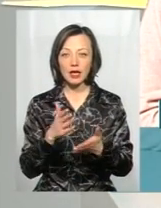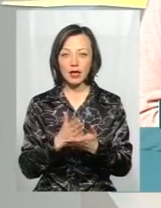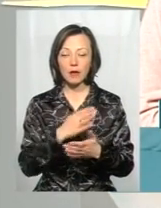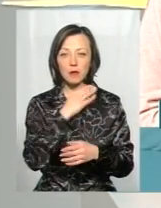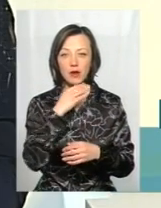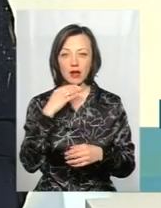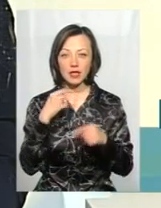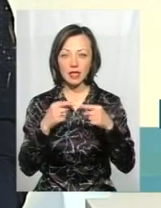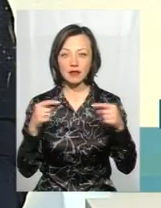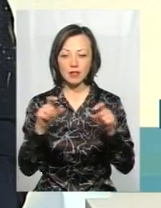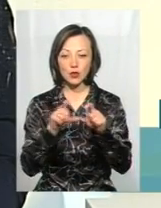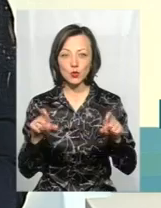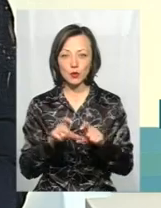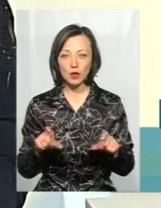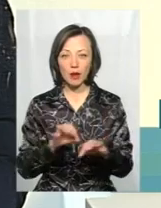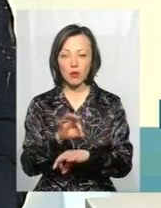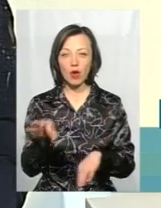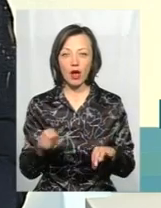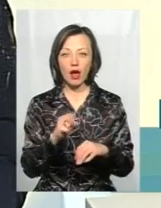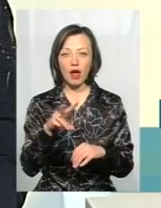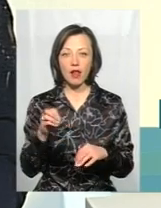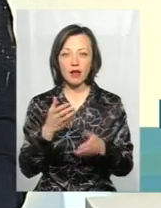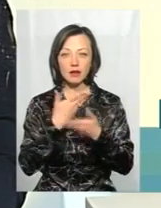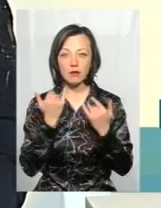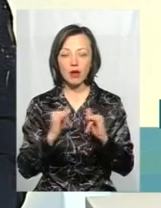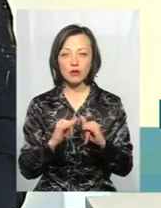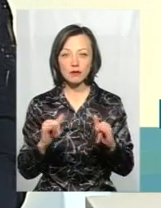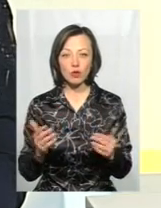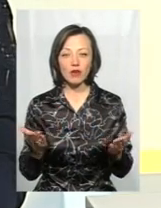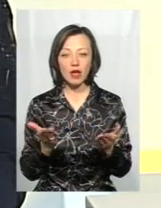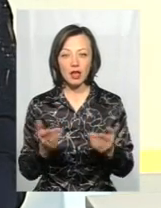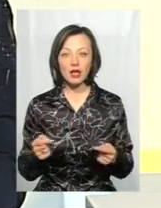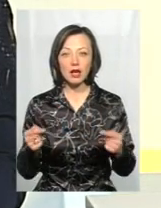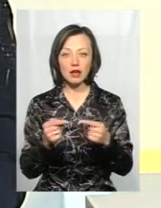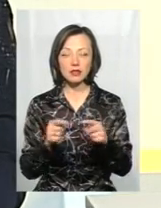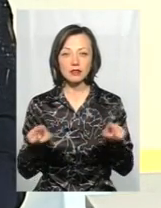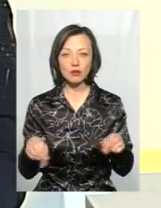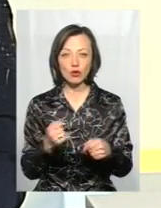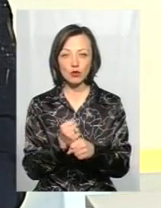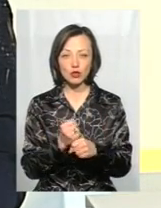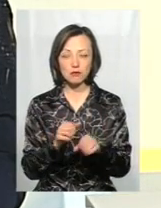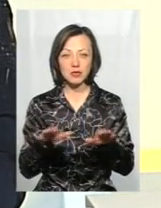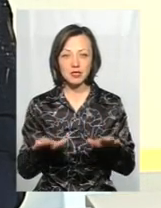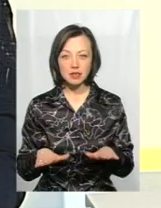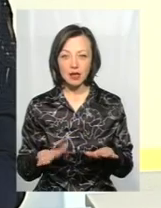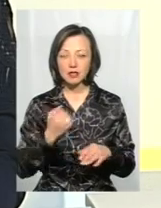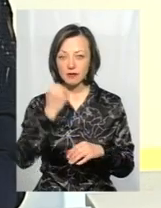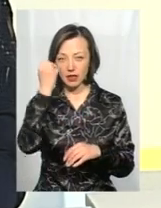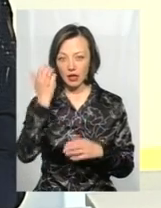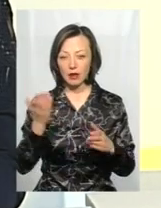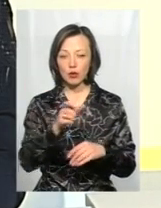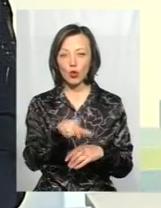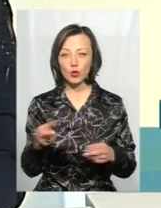багато інфраструктурних проєктів, але немає розвиткових, яких якраз і створюють робочі місця, завдяки яким